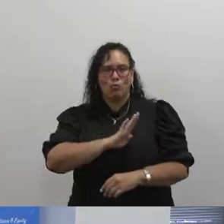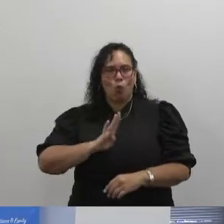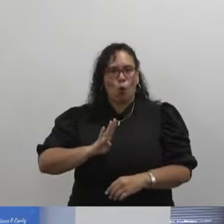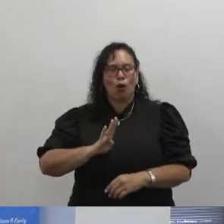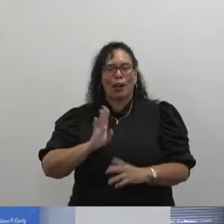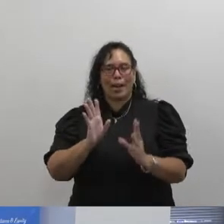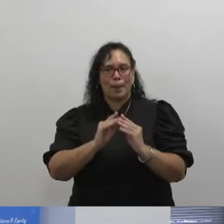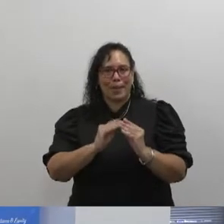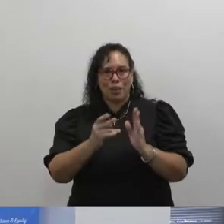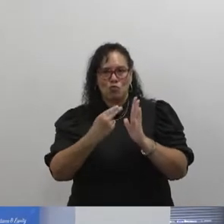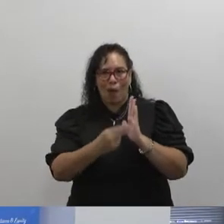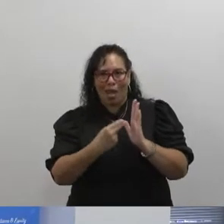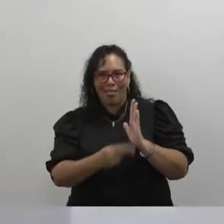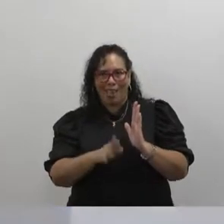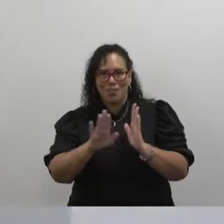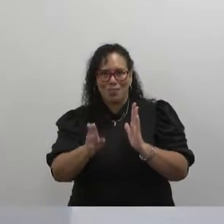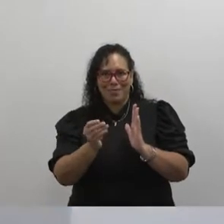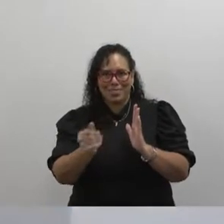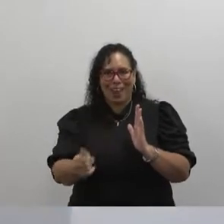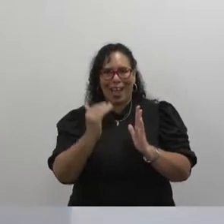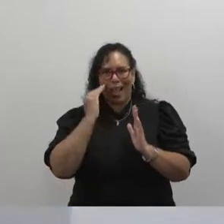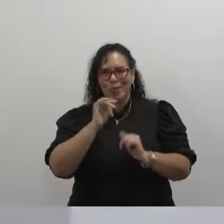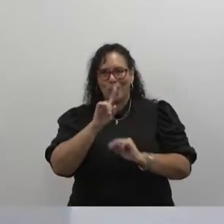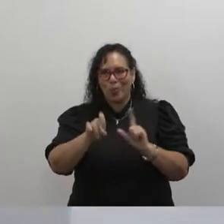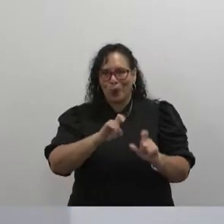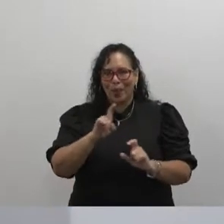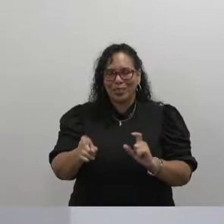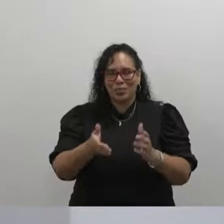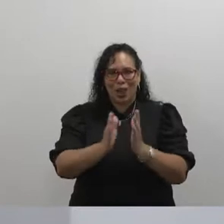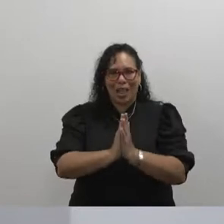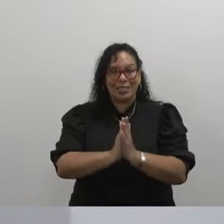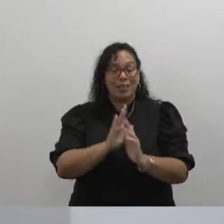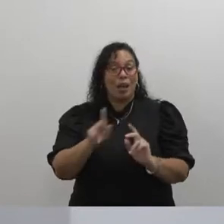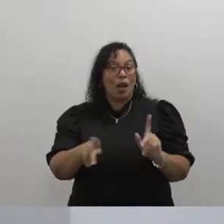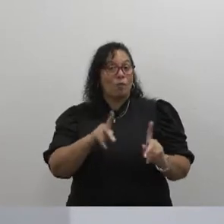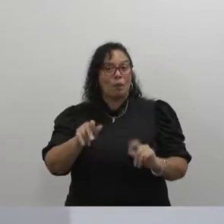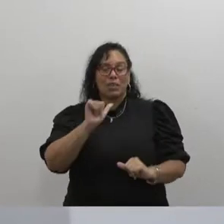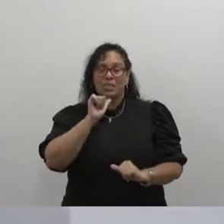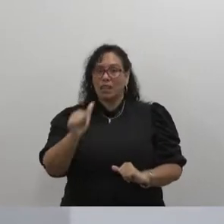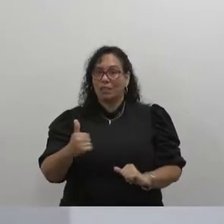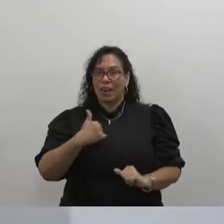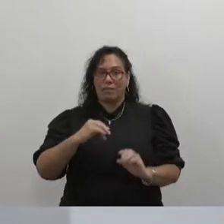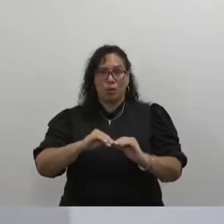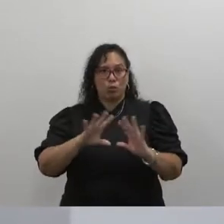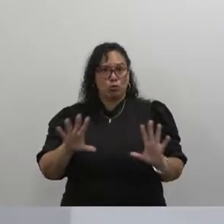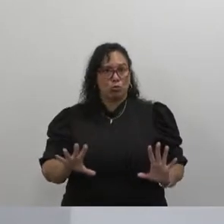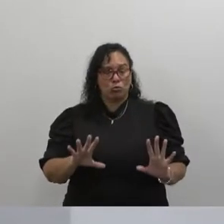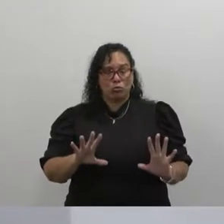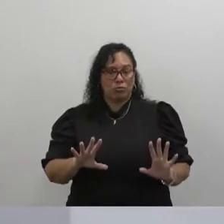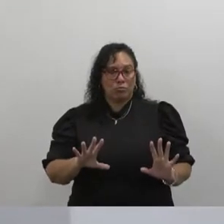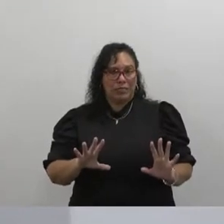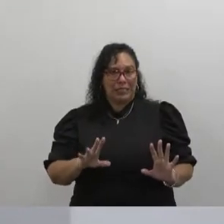nia mà nhẹ nâng chấm nai tê vừa liệp ná cái nông ca triêm một bị chấm